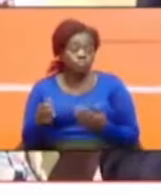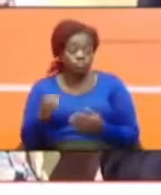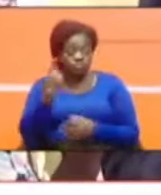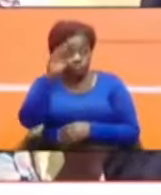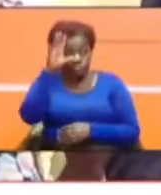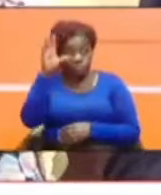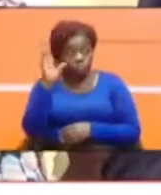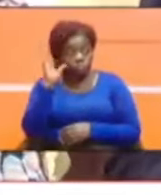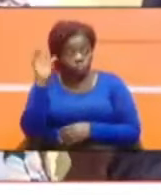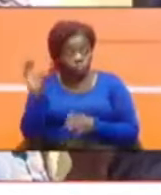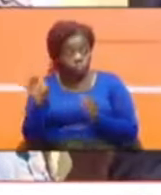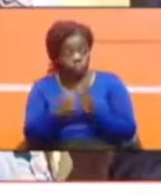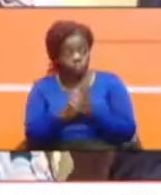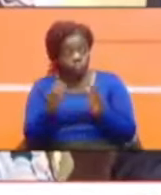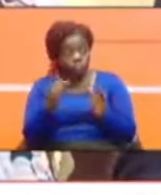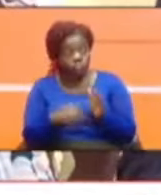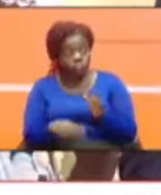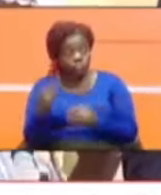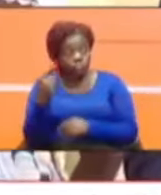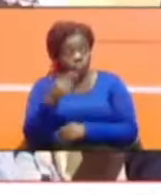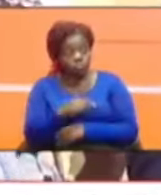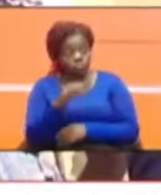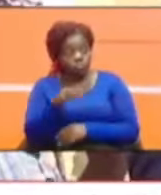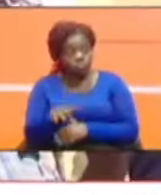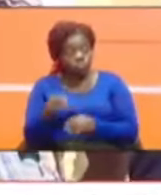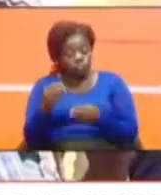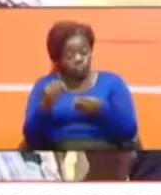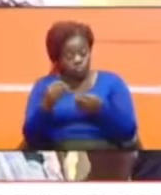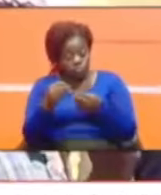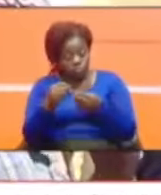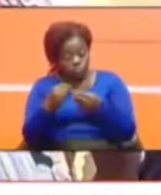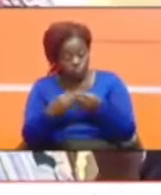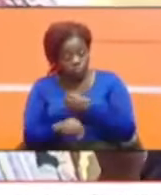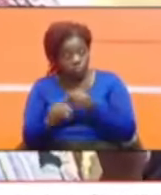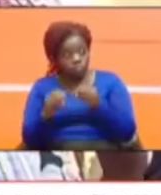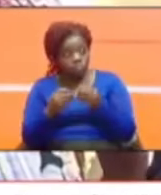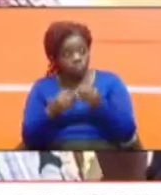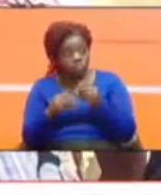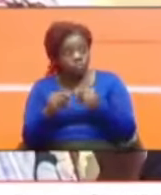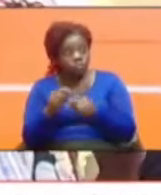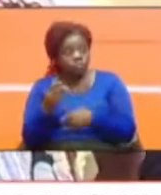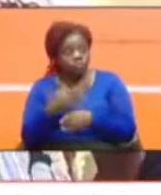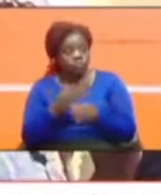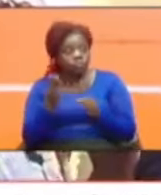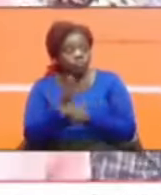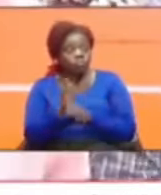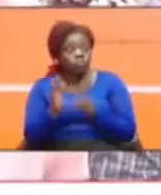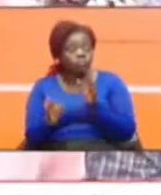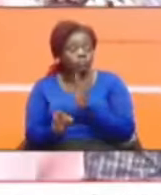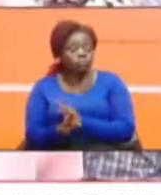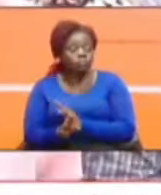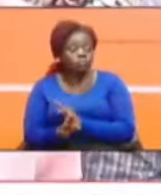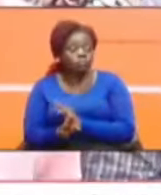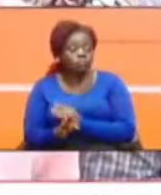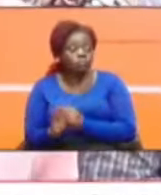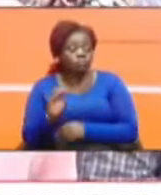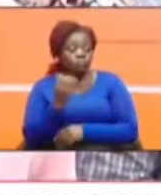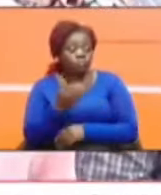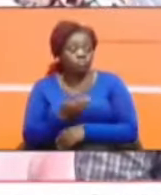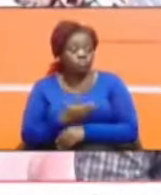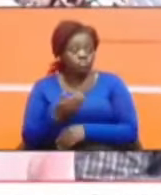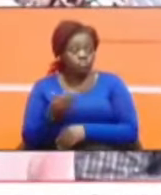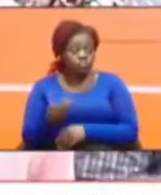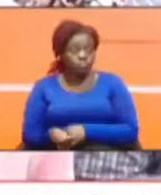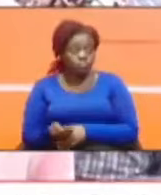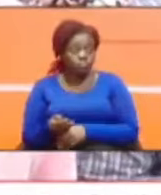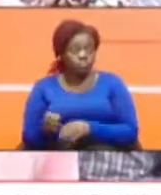twewuunyizza okuwa obujulizi n'agamba nti ku lunaku olwo lwe bamenya edduuka yali ayina ebizimbe byazimba. Mukyala Nabukeera ku